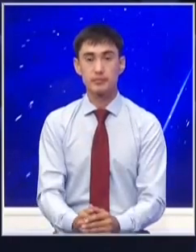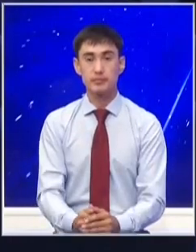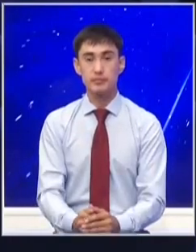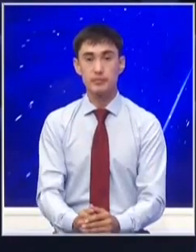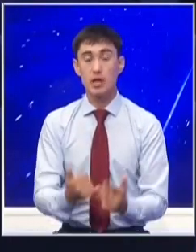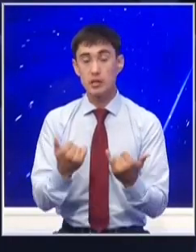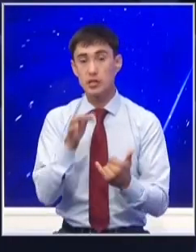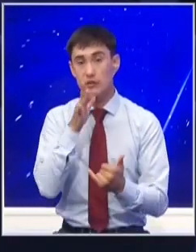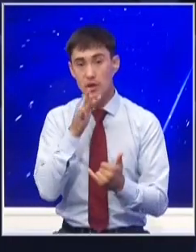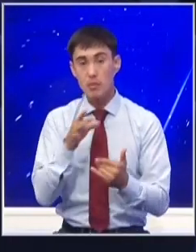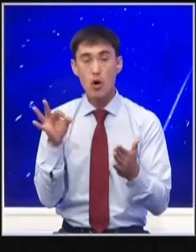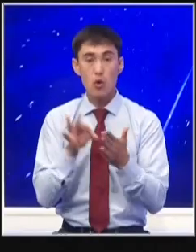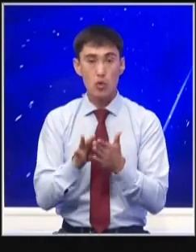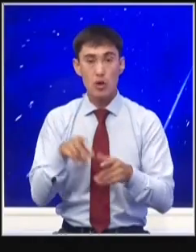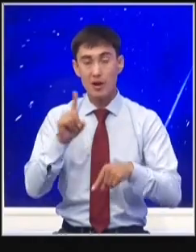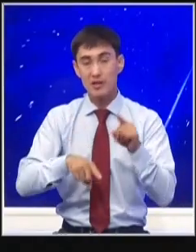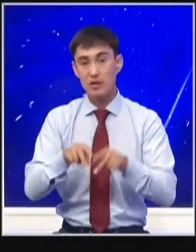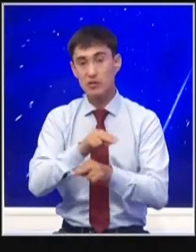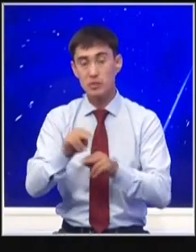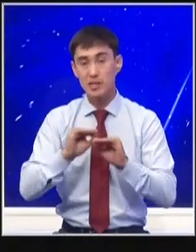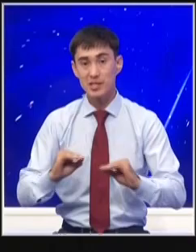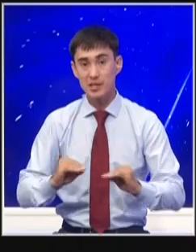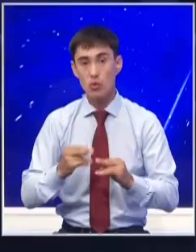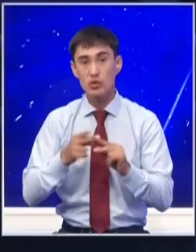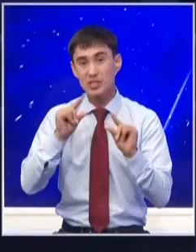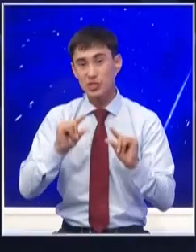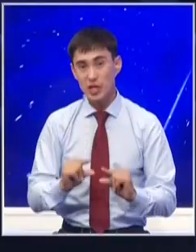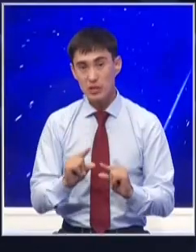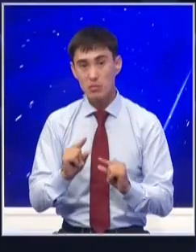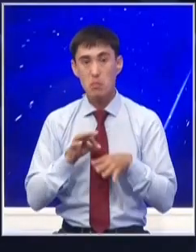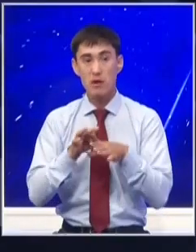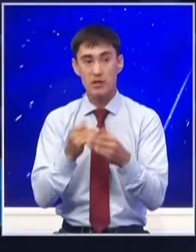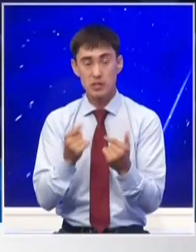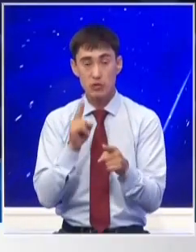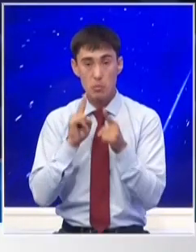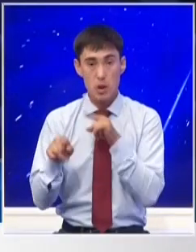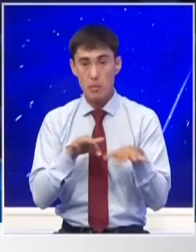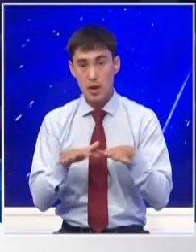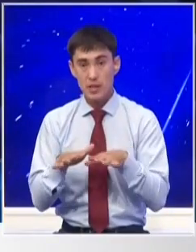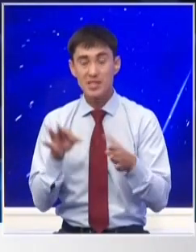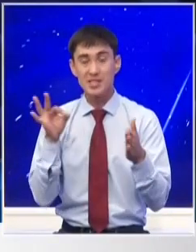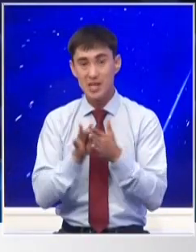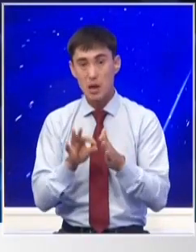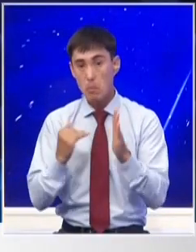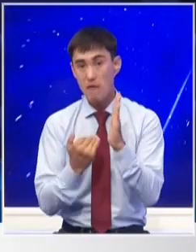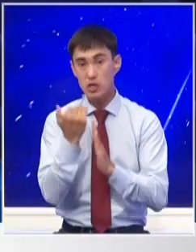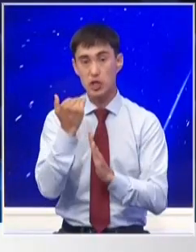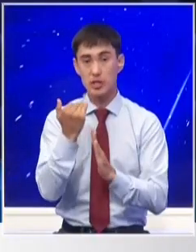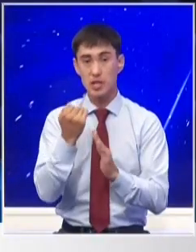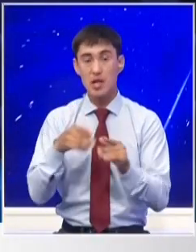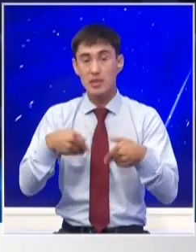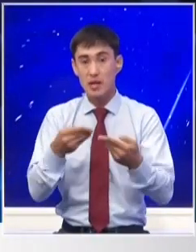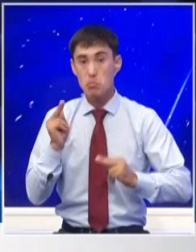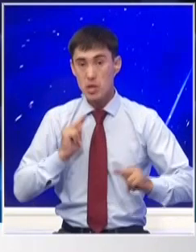В настоящее время роль родителей в воспитании детей очень снижается. Мы провели сегодняшнее мероприятие с целью его повышения – дать